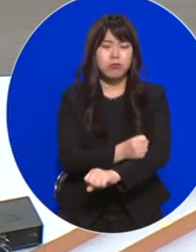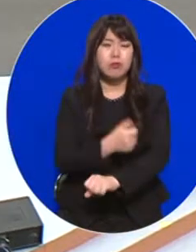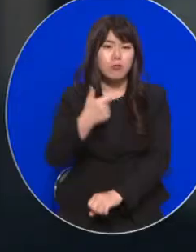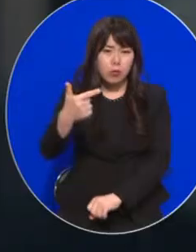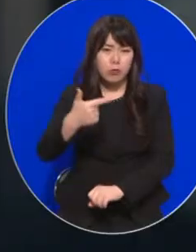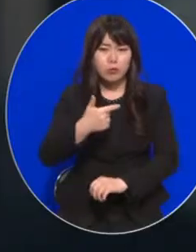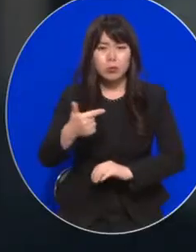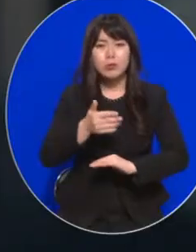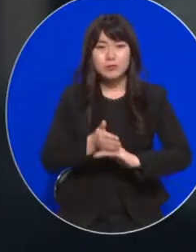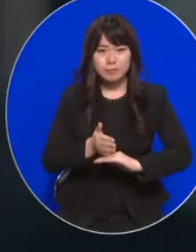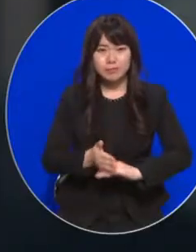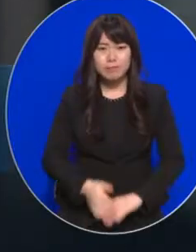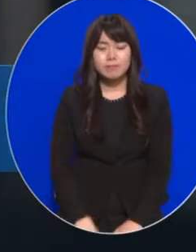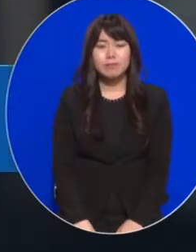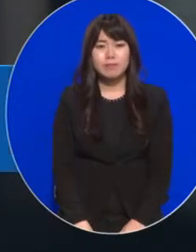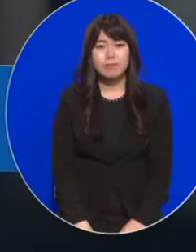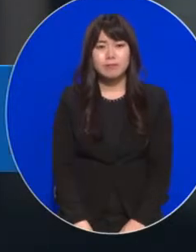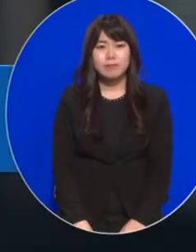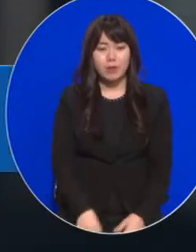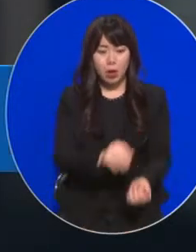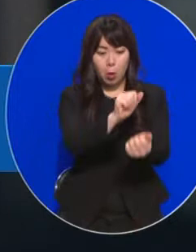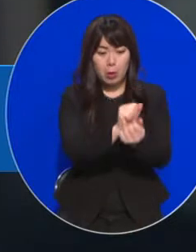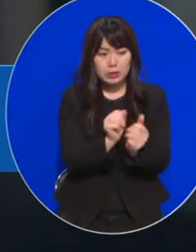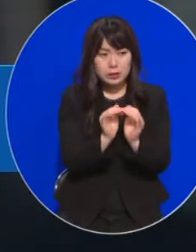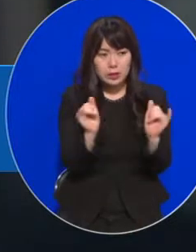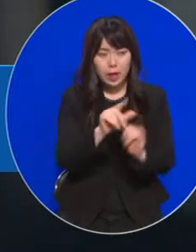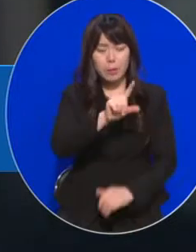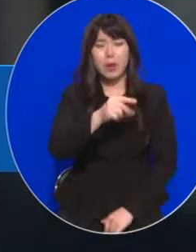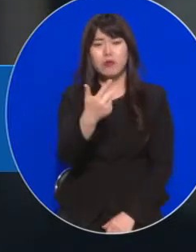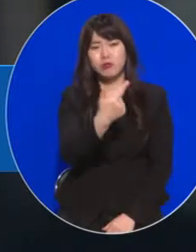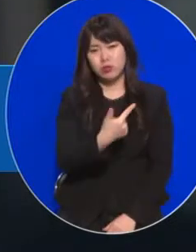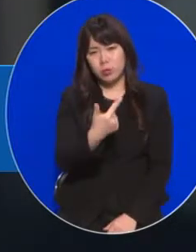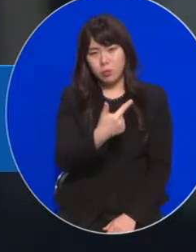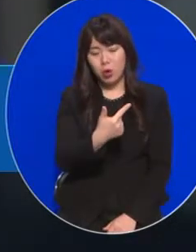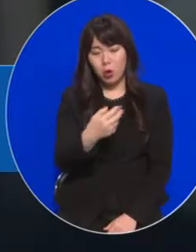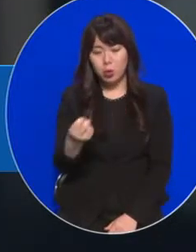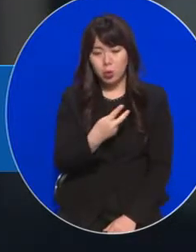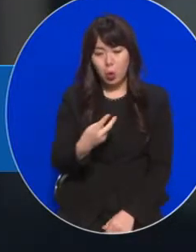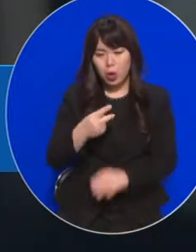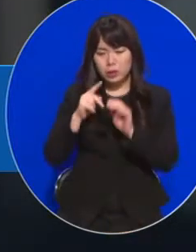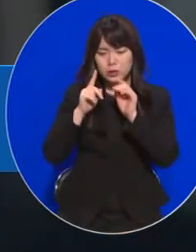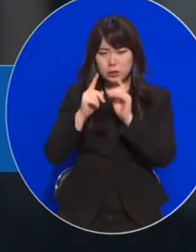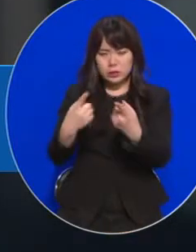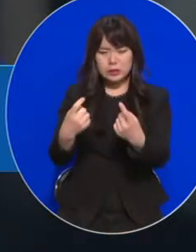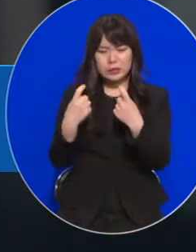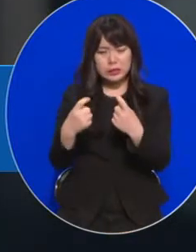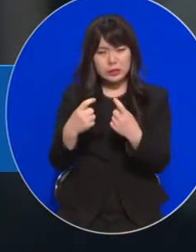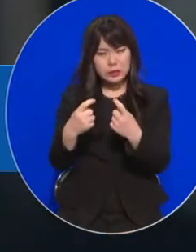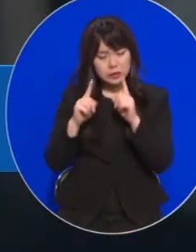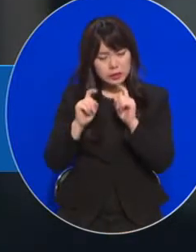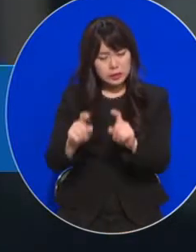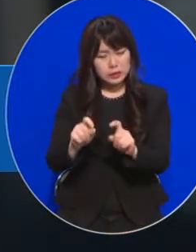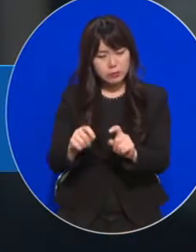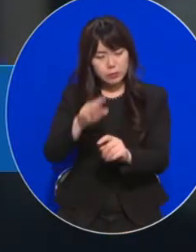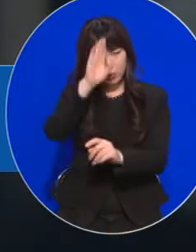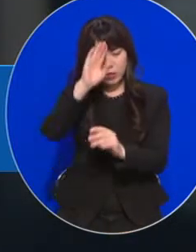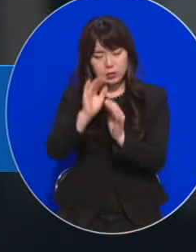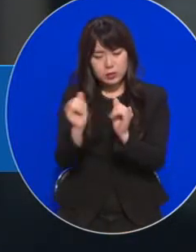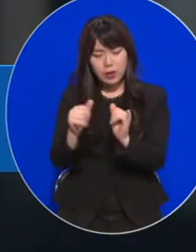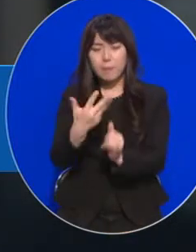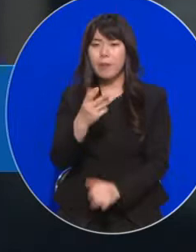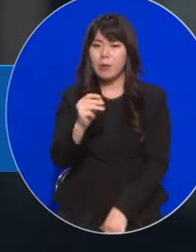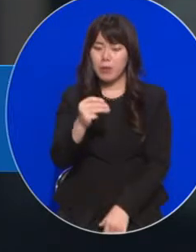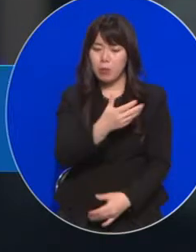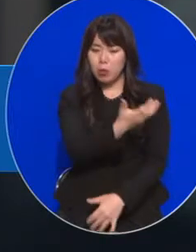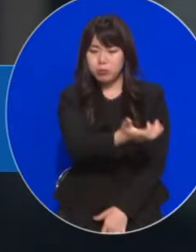표했습니다. 1만 6천 명의 확진자와 8만 명의 의심 환자를 이송하면서 완벽한